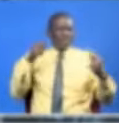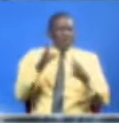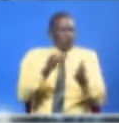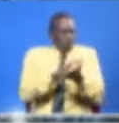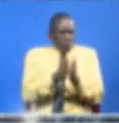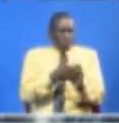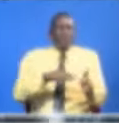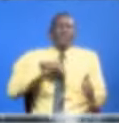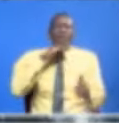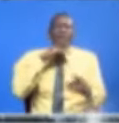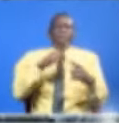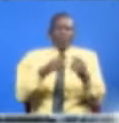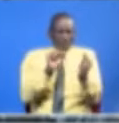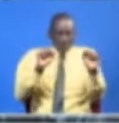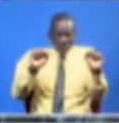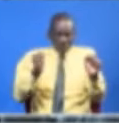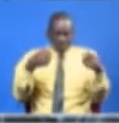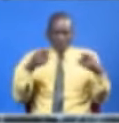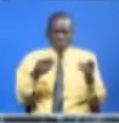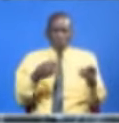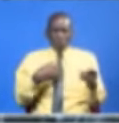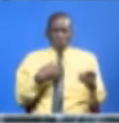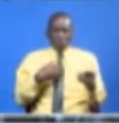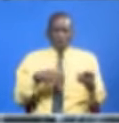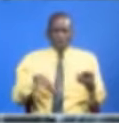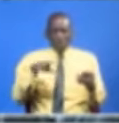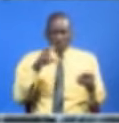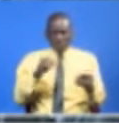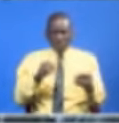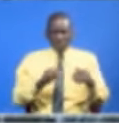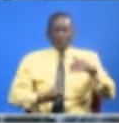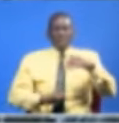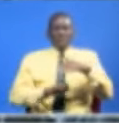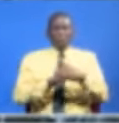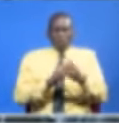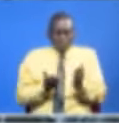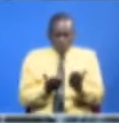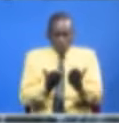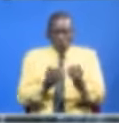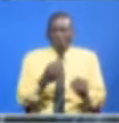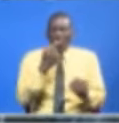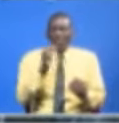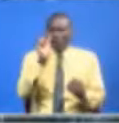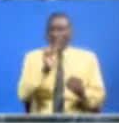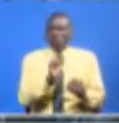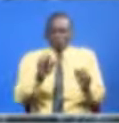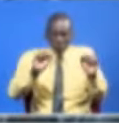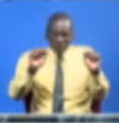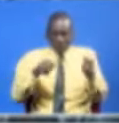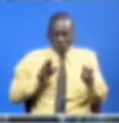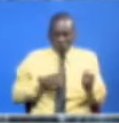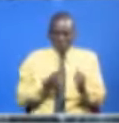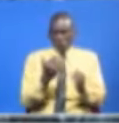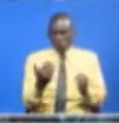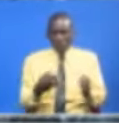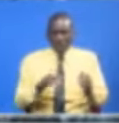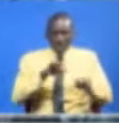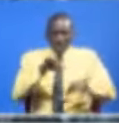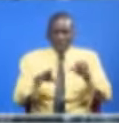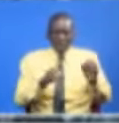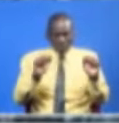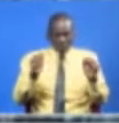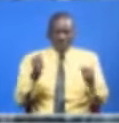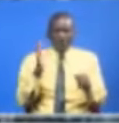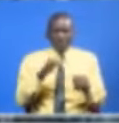lakini tumeokoa watu. Tumepata board kutoka kwa Red Cross, tumetoa kina mama, tumetoa watoto, tumetoa wanyama